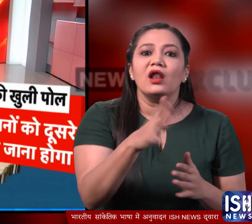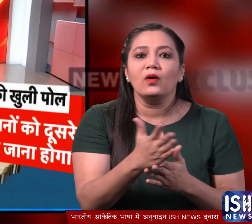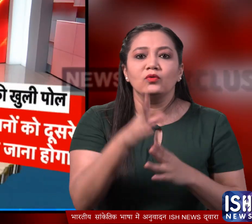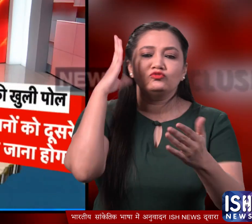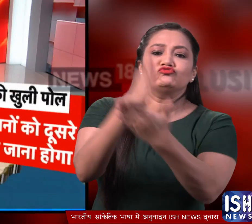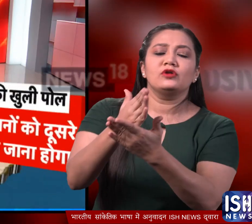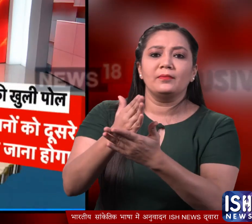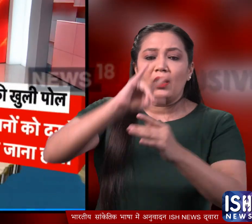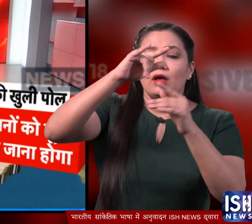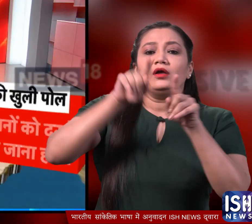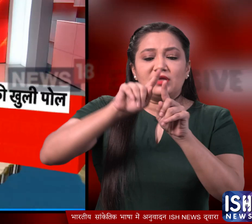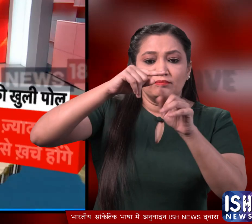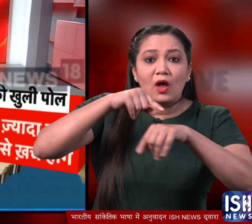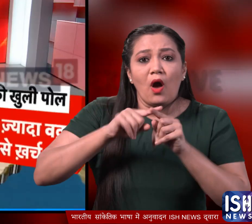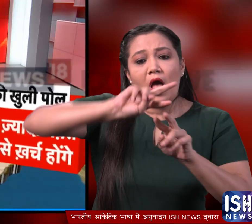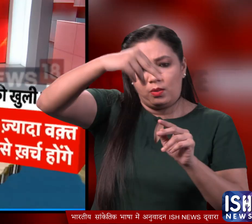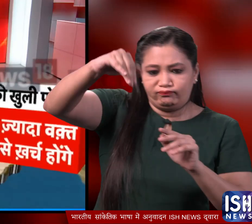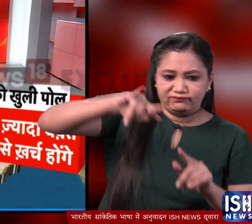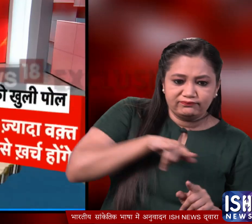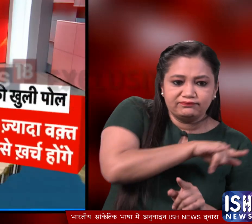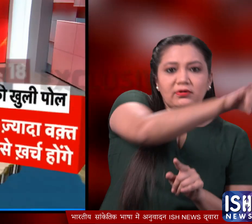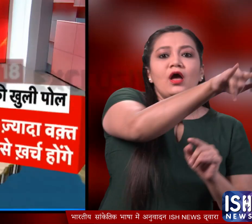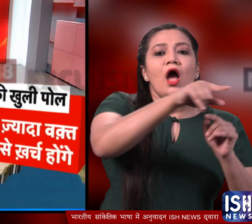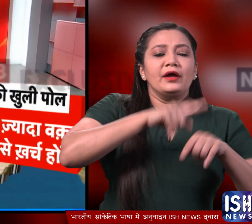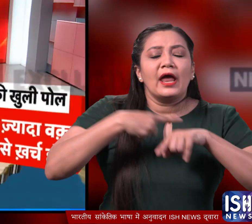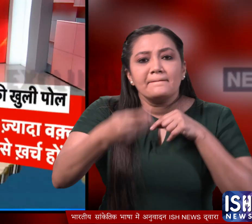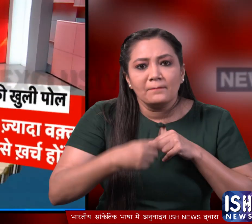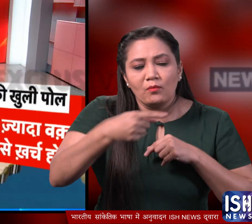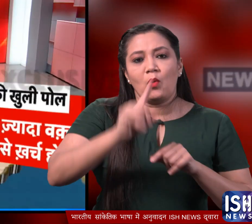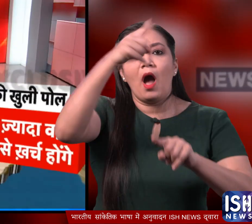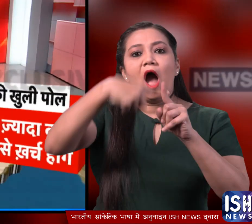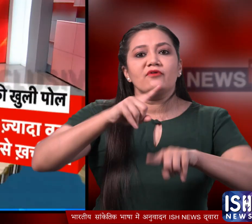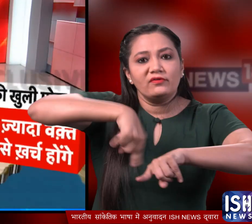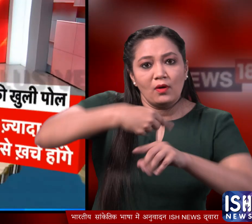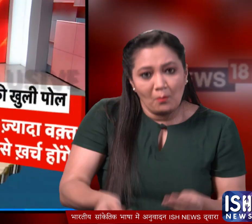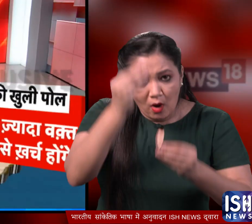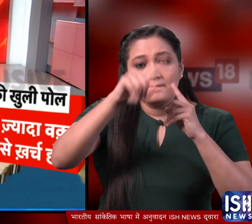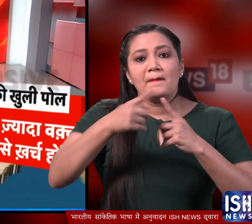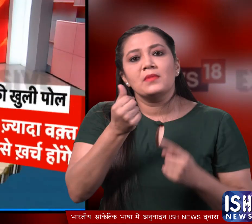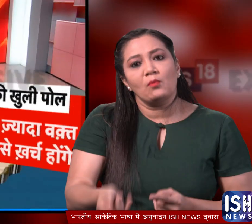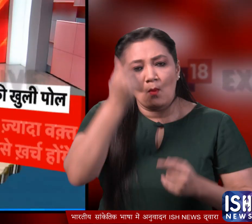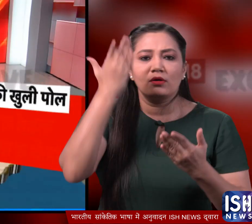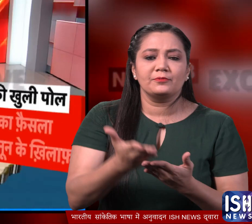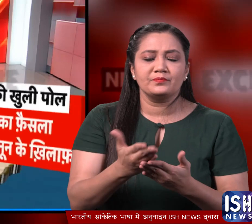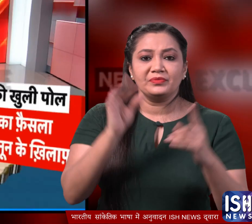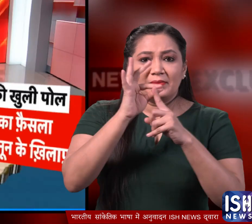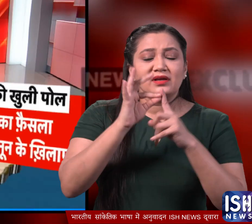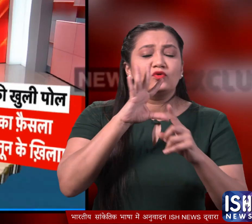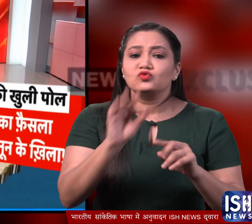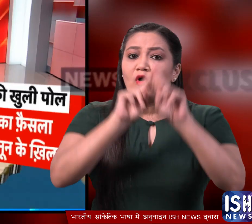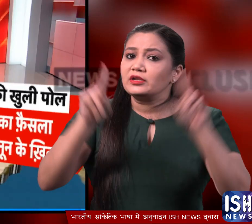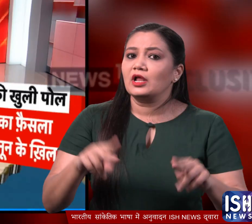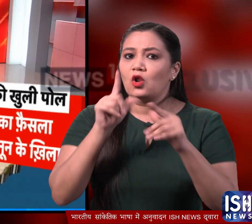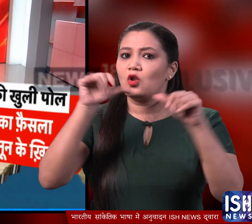سے شارجہ جانا ہوگا جس میں پہلے کے مقابلے ڈیڑھ گھنٹے کا وقت زیادہ لگے گا اور پیسے بھی زیادہ خرچ ہوں گے پاکستان کا فیصلہ انتراشتی